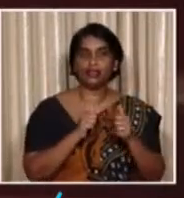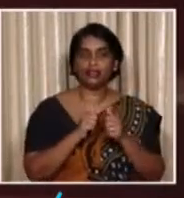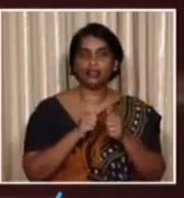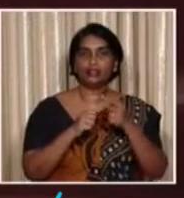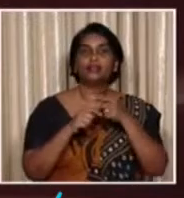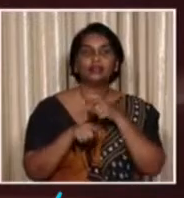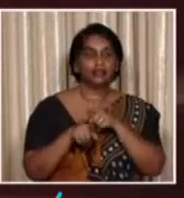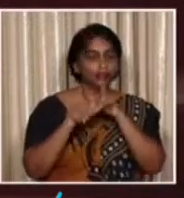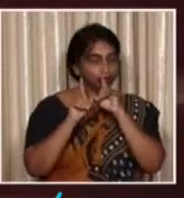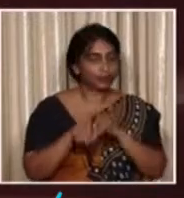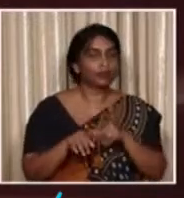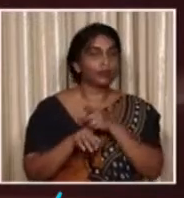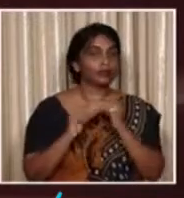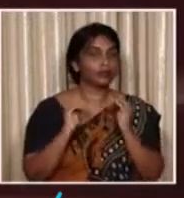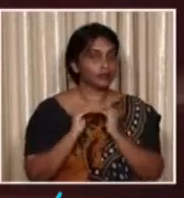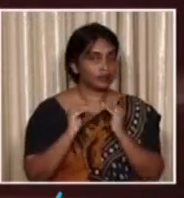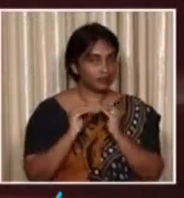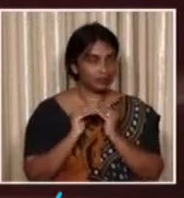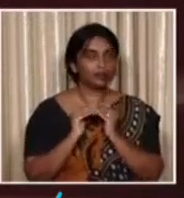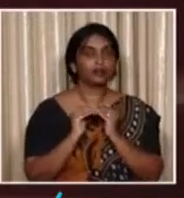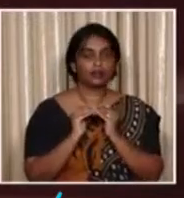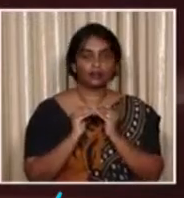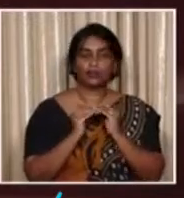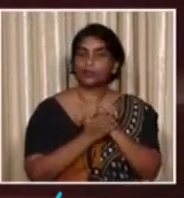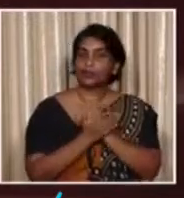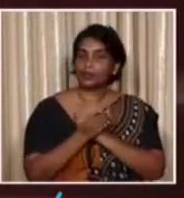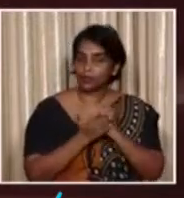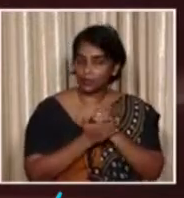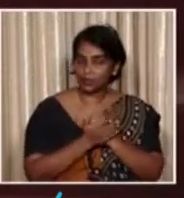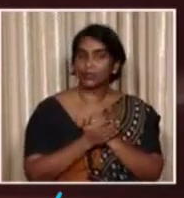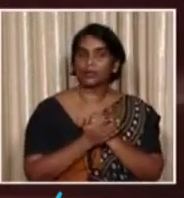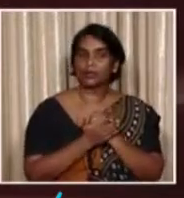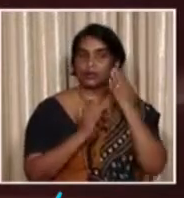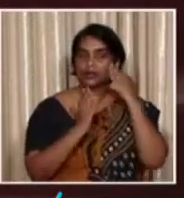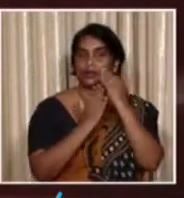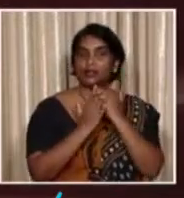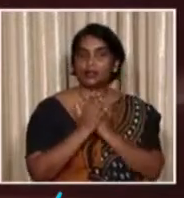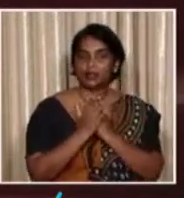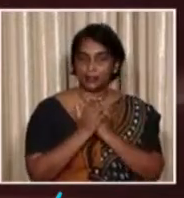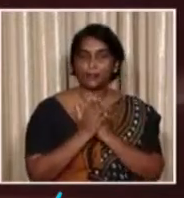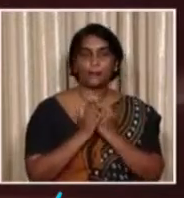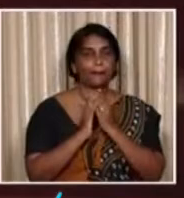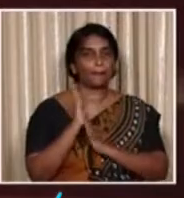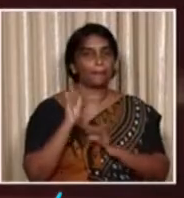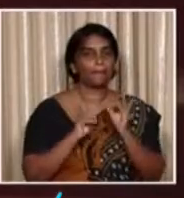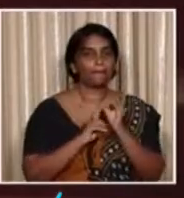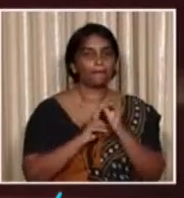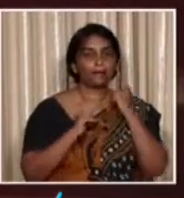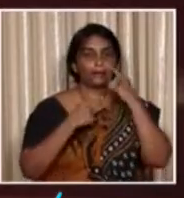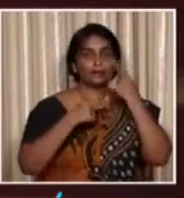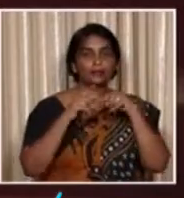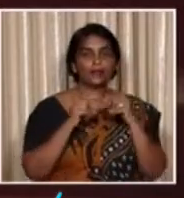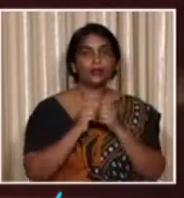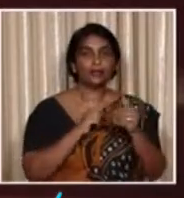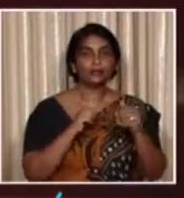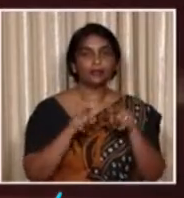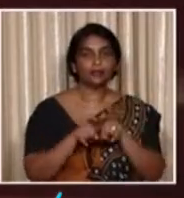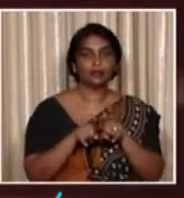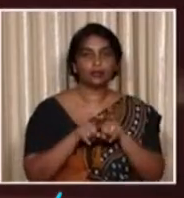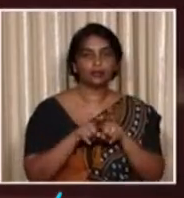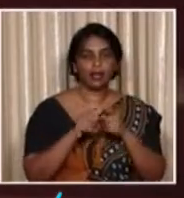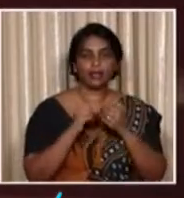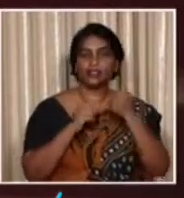Satuati Benava, Ita Adala, Sielu Makarana Pilibandava, Amate Mandale, Idripat Kerala, Amate